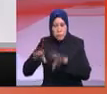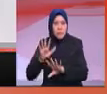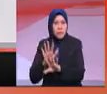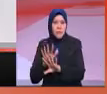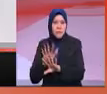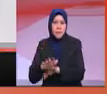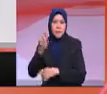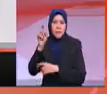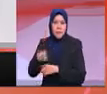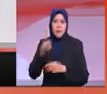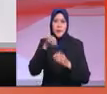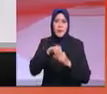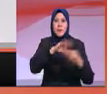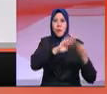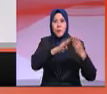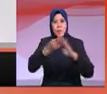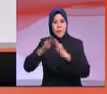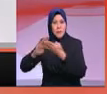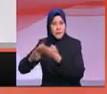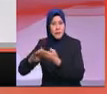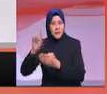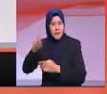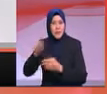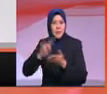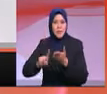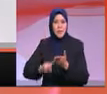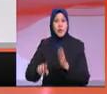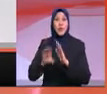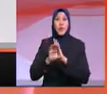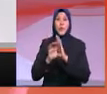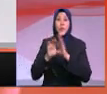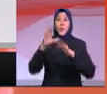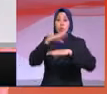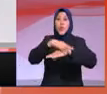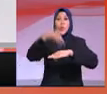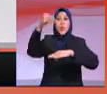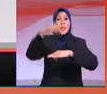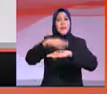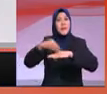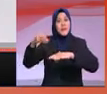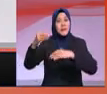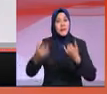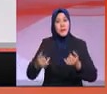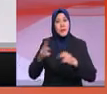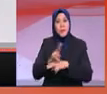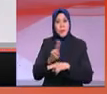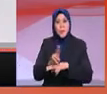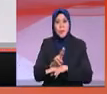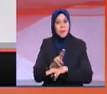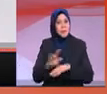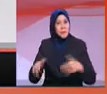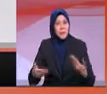kes-kes dalam komuniti. Contohnya kita lihat iaitu di Sweden. Sweden menggunakan iaitu